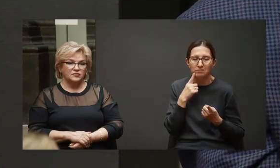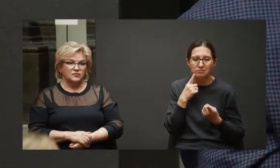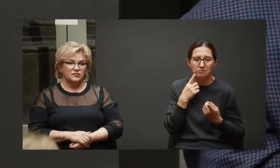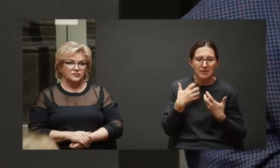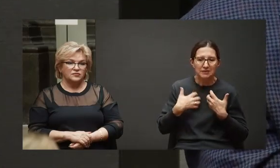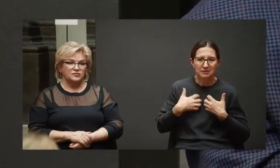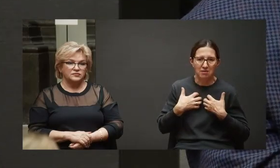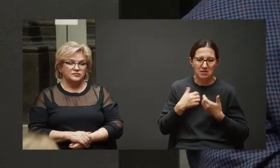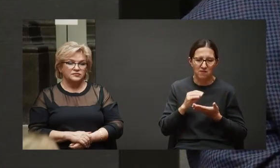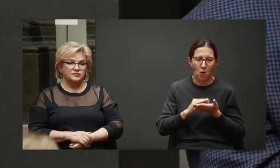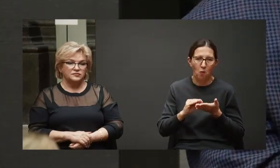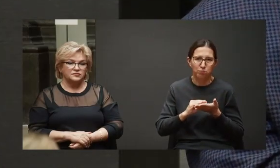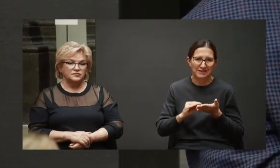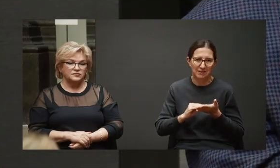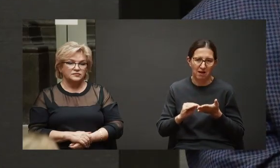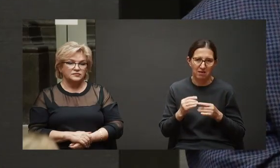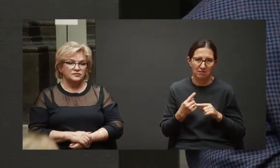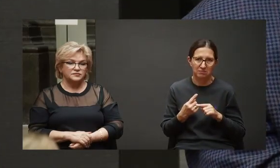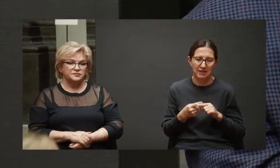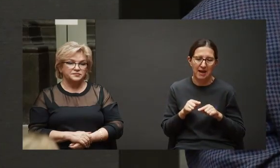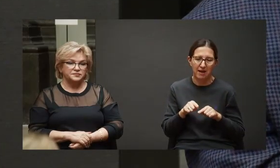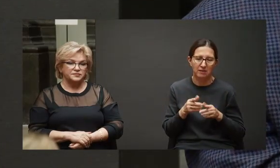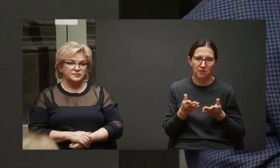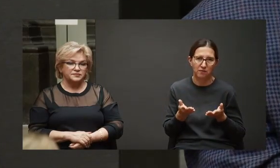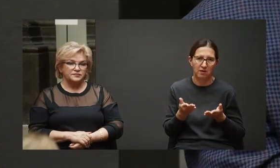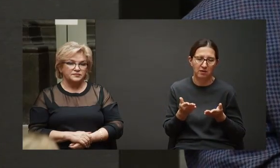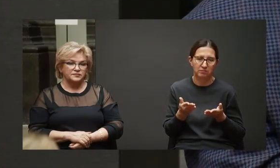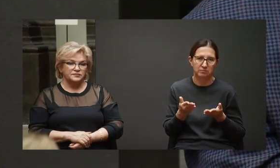человечества. Ну, это